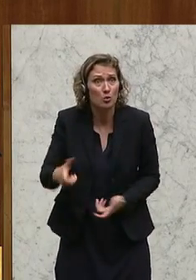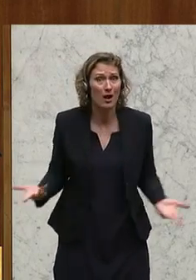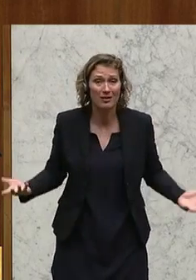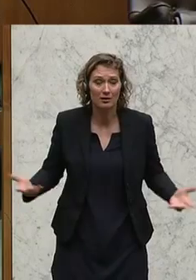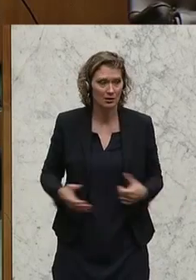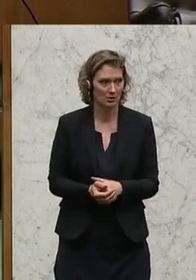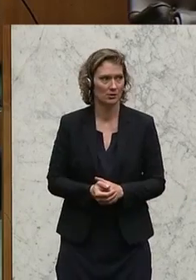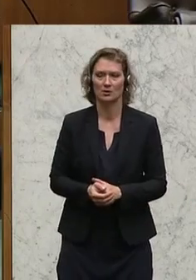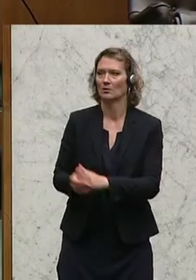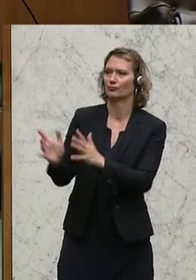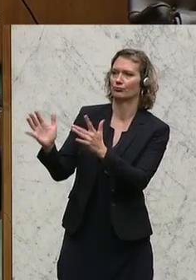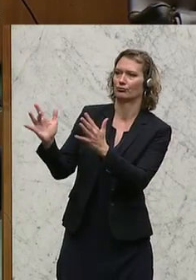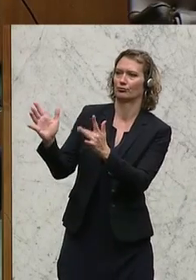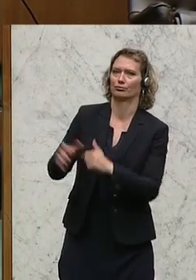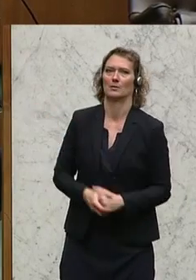Republik.